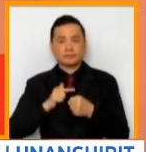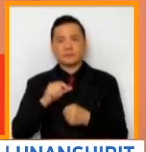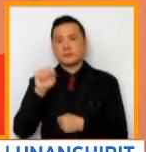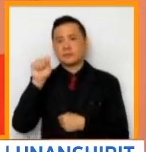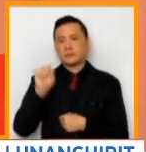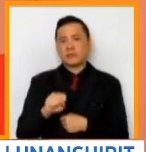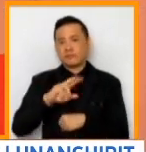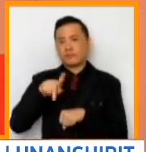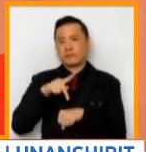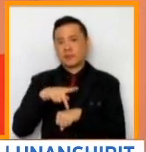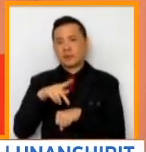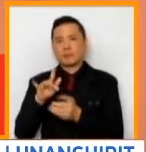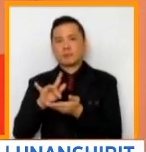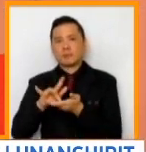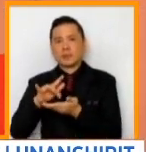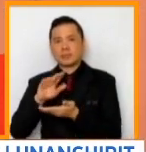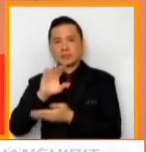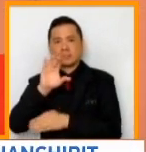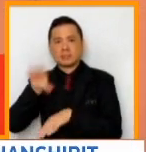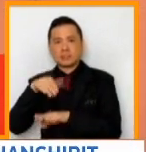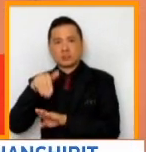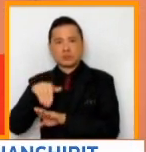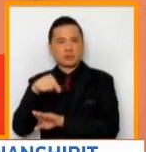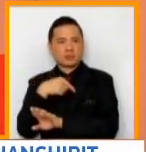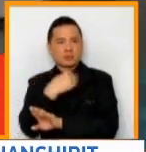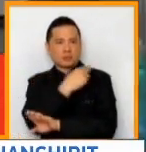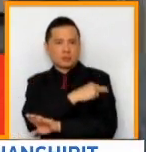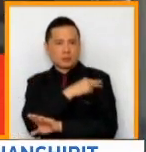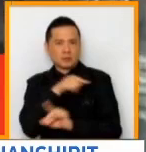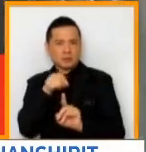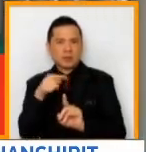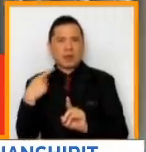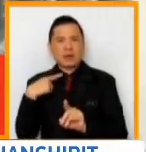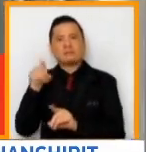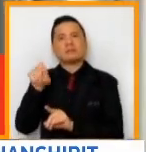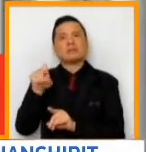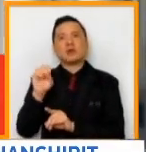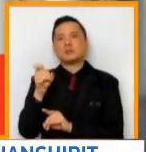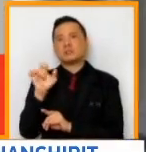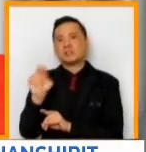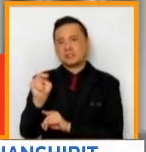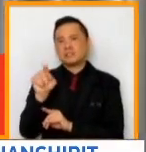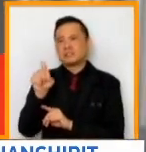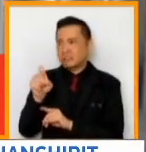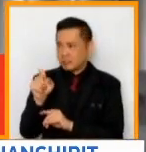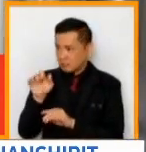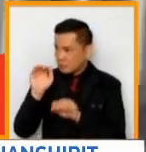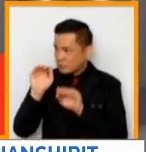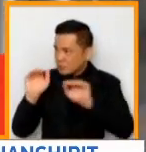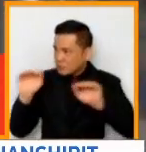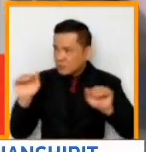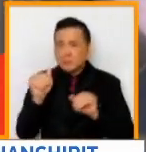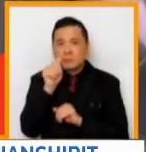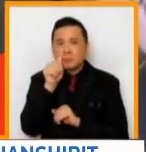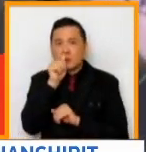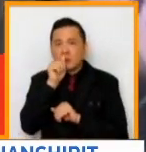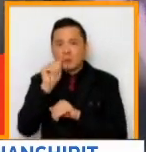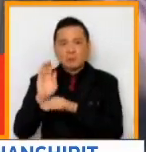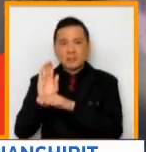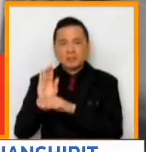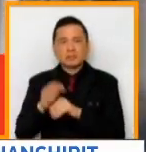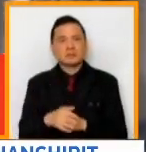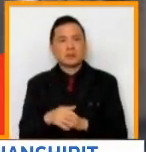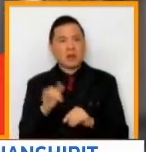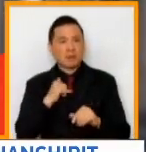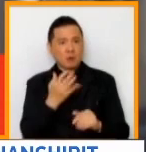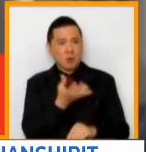Center. Maliban sa tatlo nilang private supplier ng oxygen, may sarili ring oxygen plant ang ospital at dinagdagan pa ng